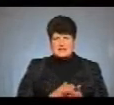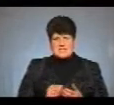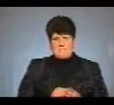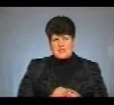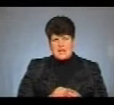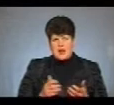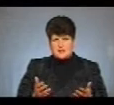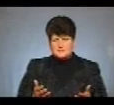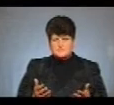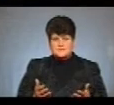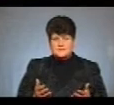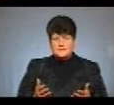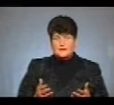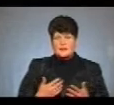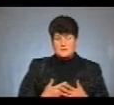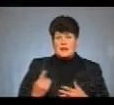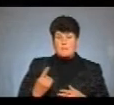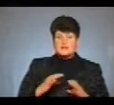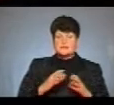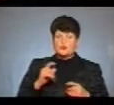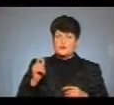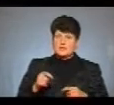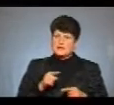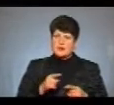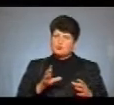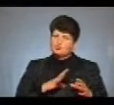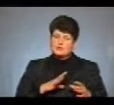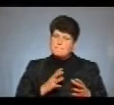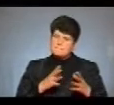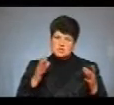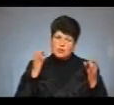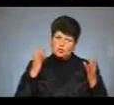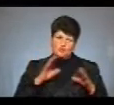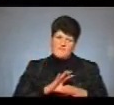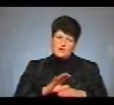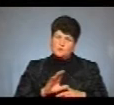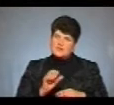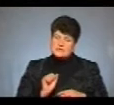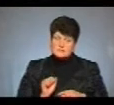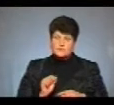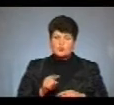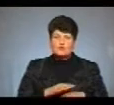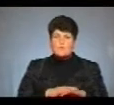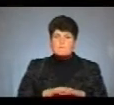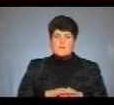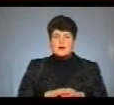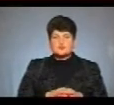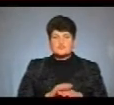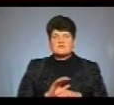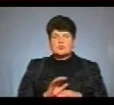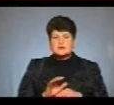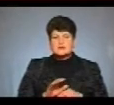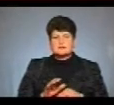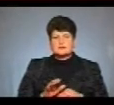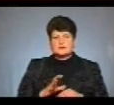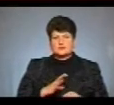Та як, припустимо, першу світову війну, там більше така культура була виробництва. Тому масовість боєвиробництва